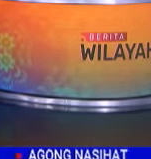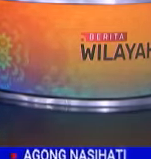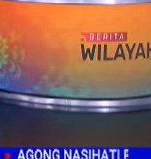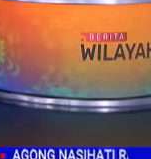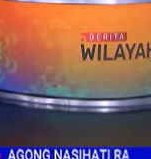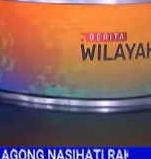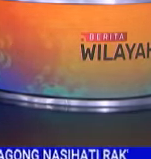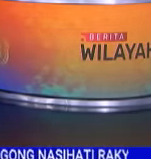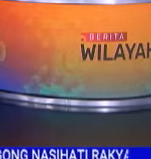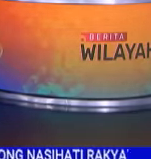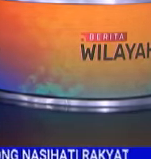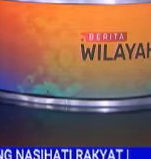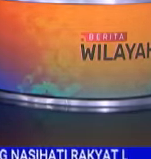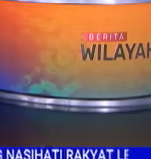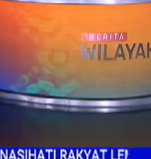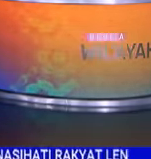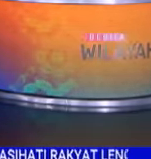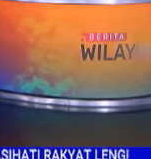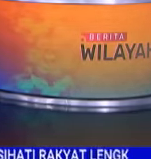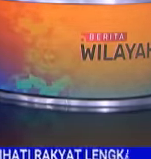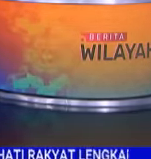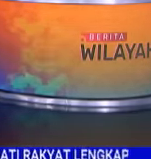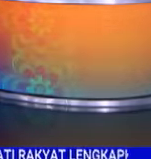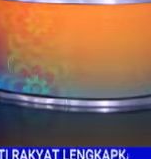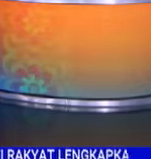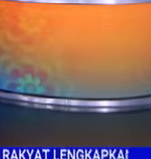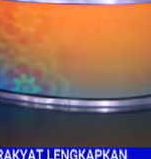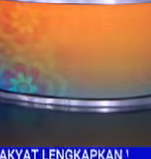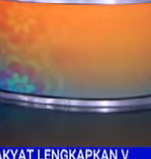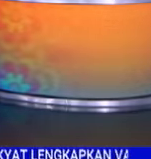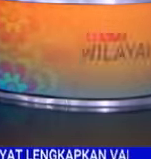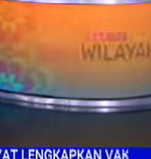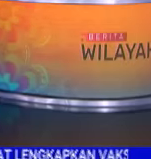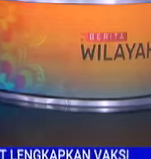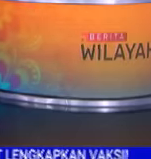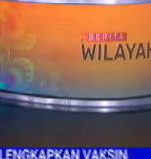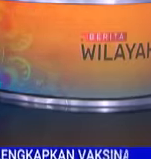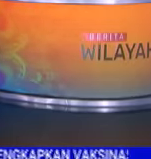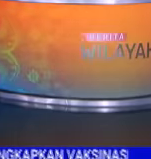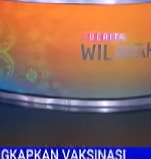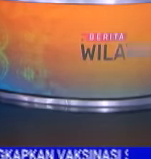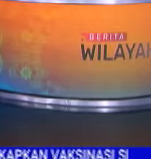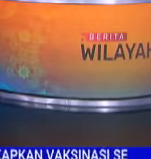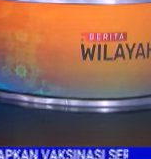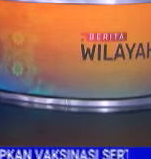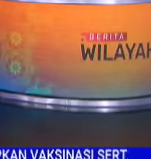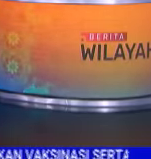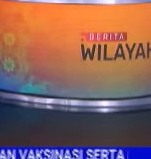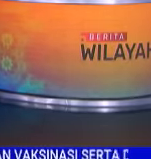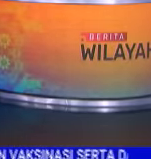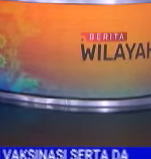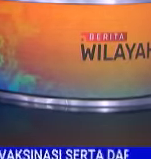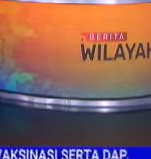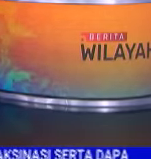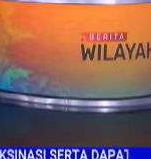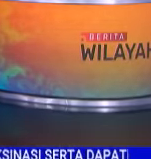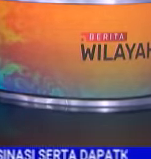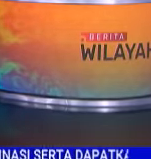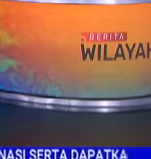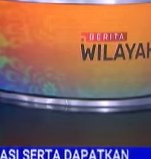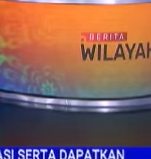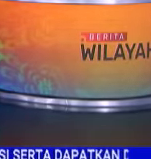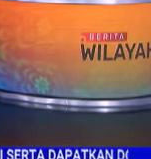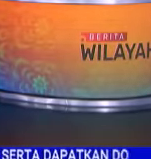Kuala Lumpur antara tumpuan usah merakkan semul ekomior pelancongan